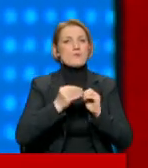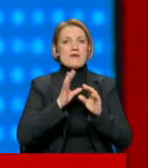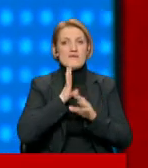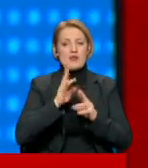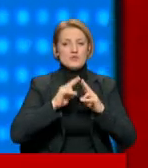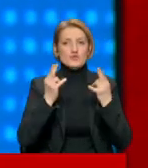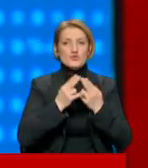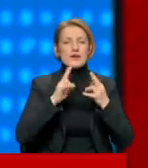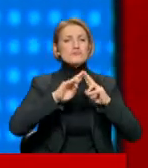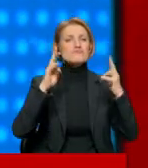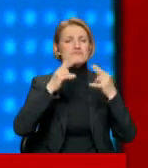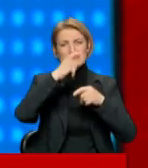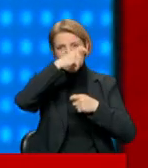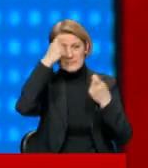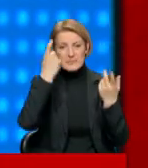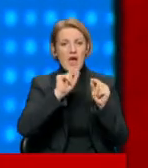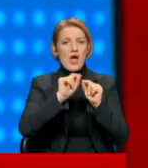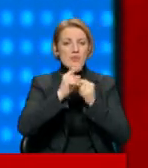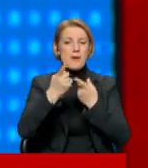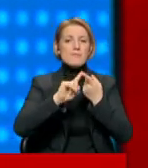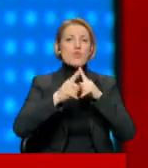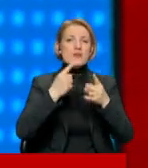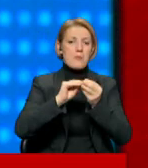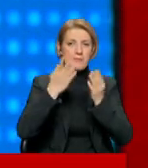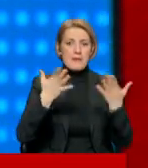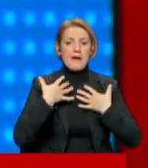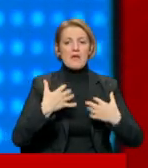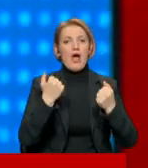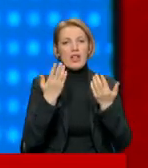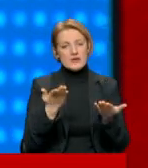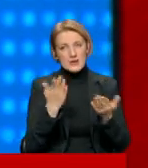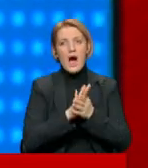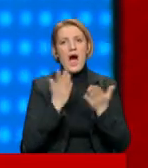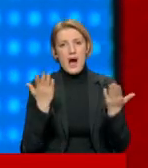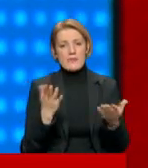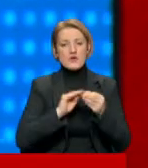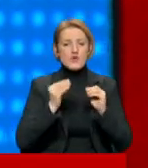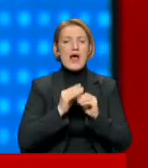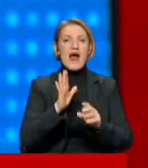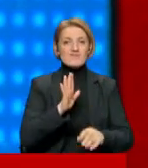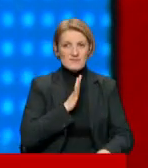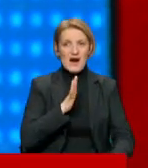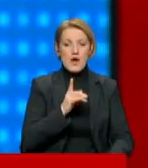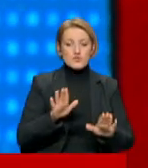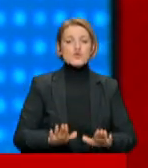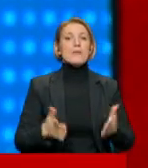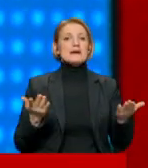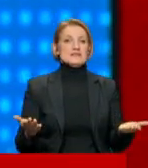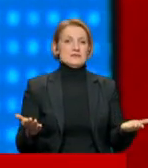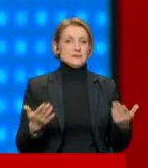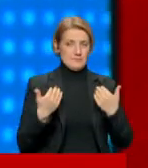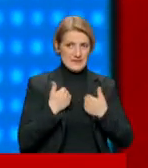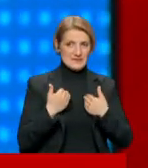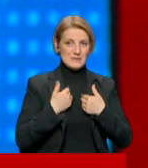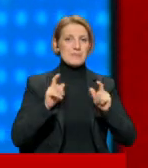dünyada. Küresel ısınma, ekonomi, politik sorunlar, sağlık üzerine. Ama sorunlar var diye duramayız.